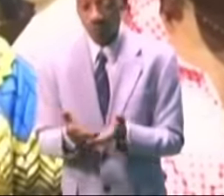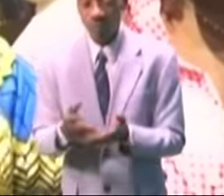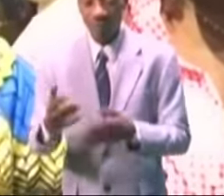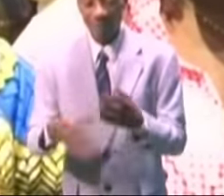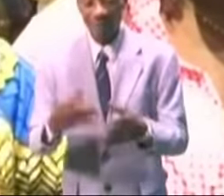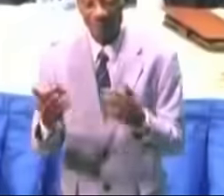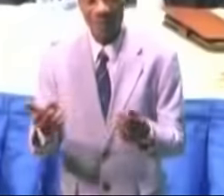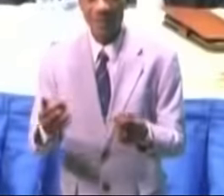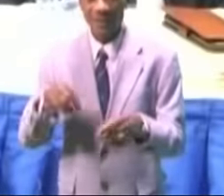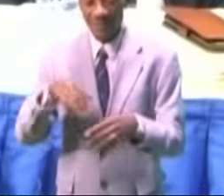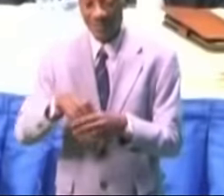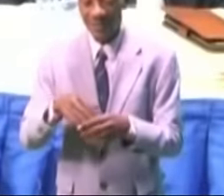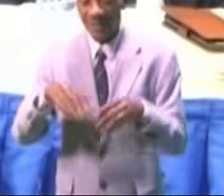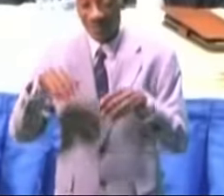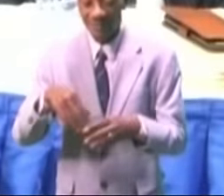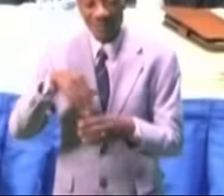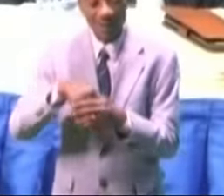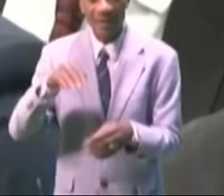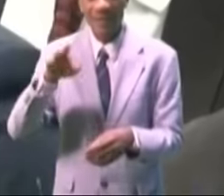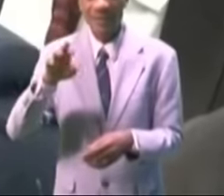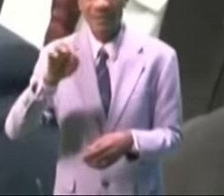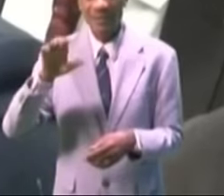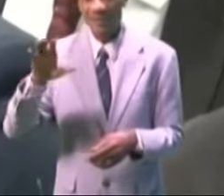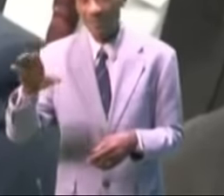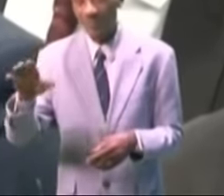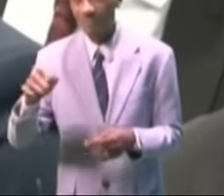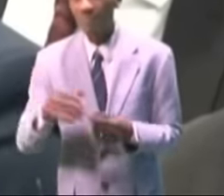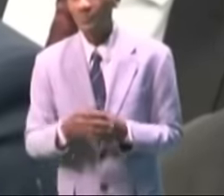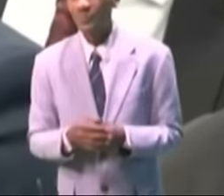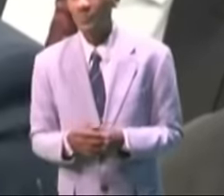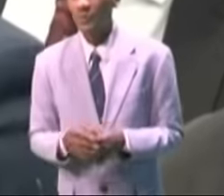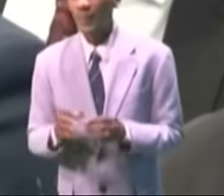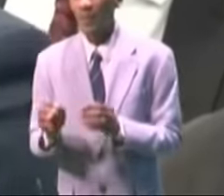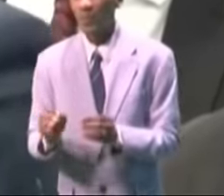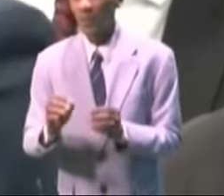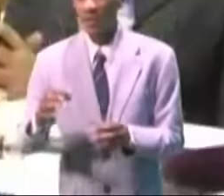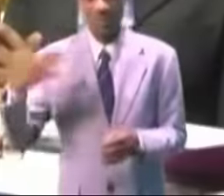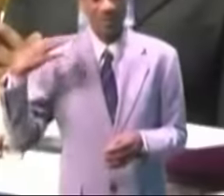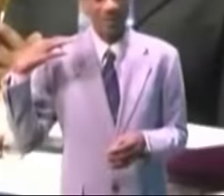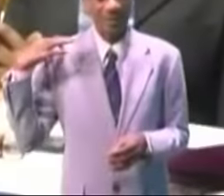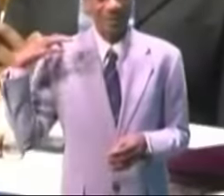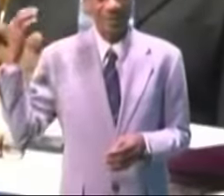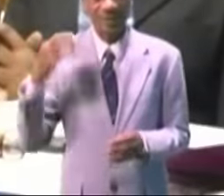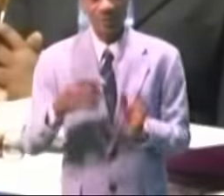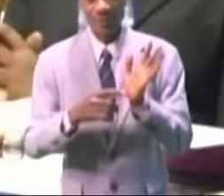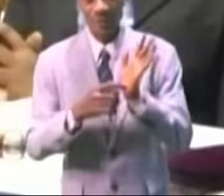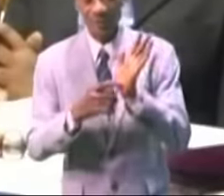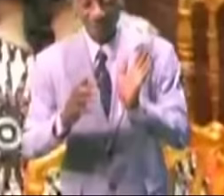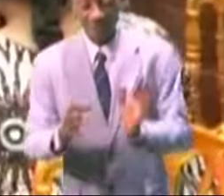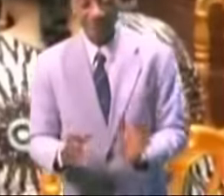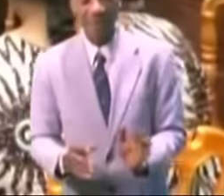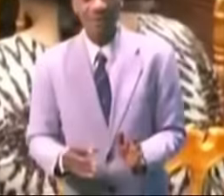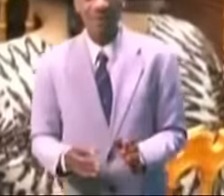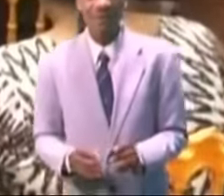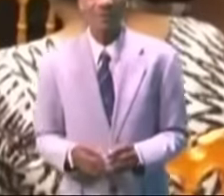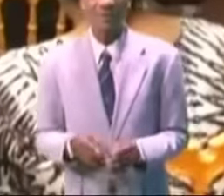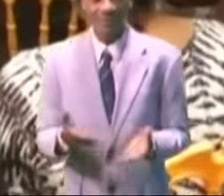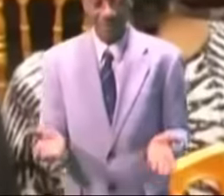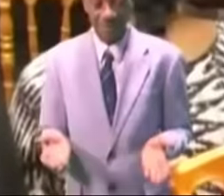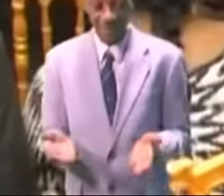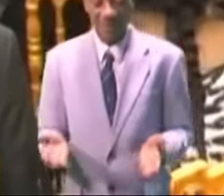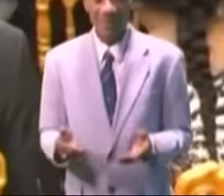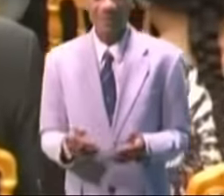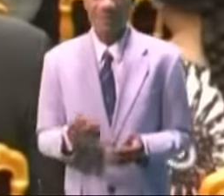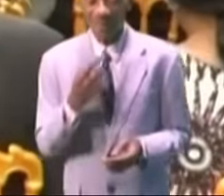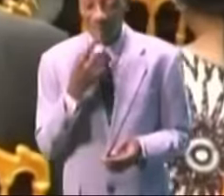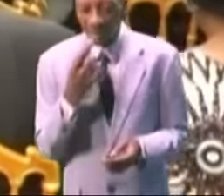nationale congolaise. Pour le président de la délégation syndicale de l'administration centrale, ces échanges sont d'une importance capitale.